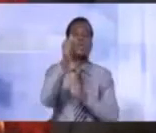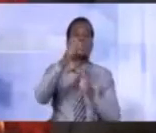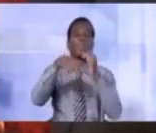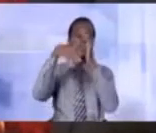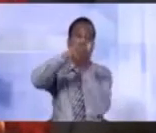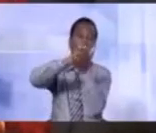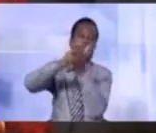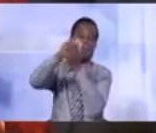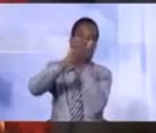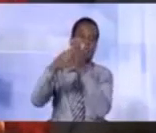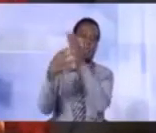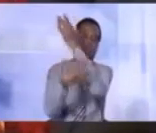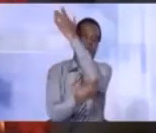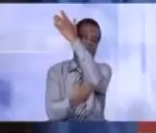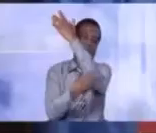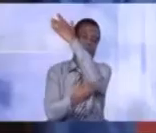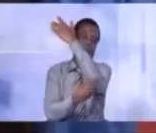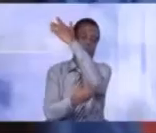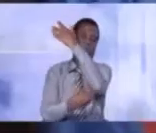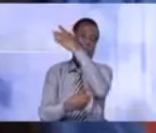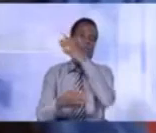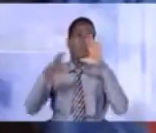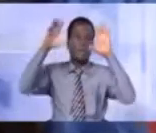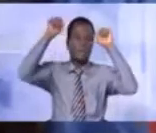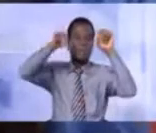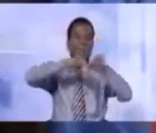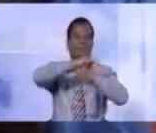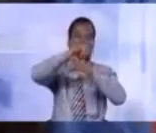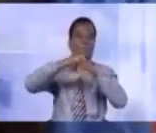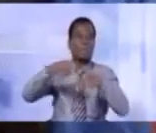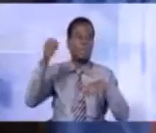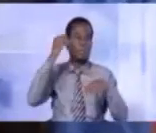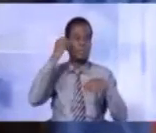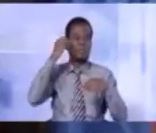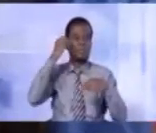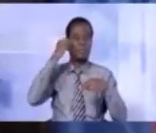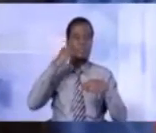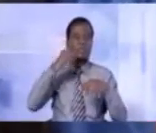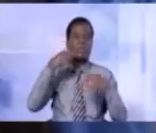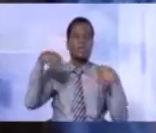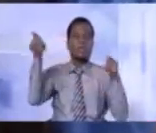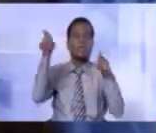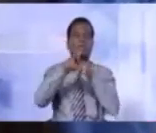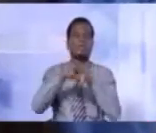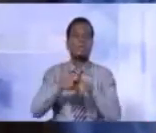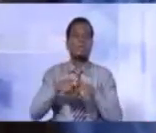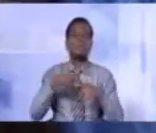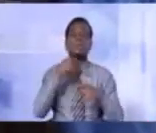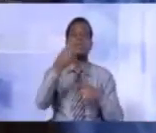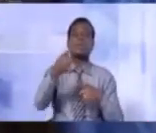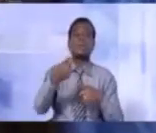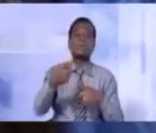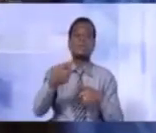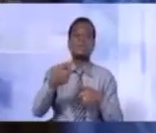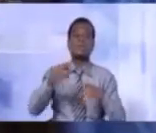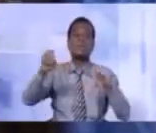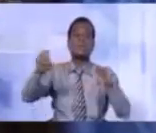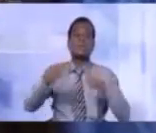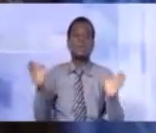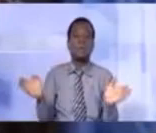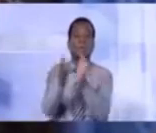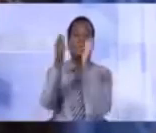et aux plus vulnérables le président de la république alassane ouattara appareils réitéré ses encouragements